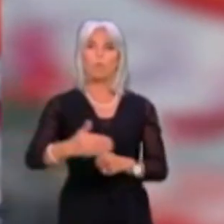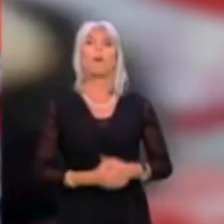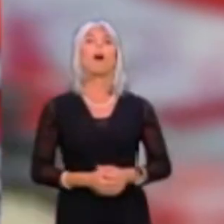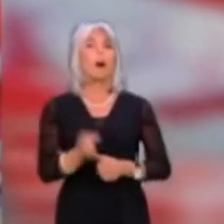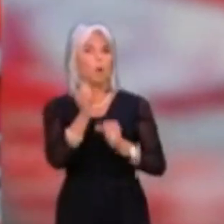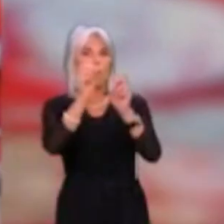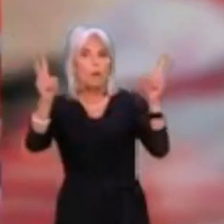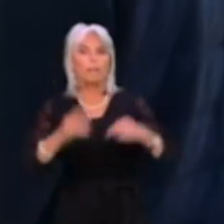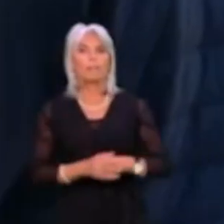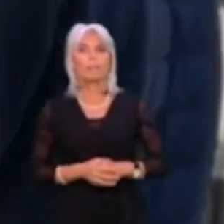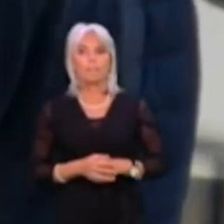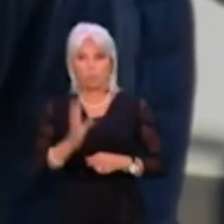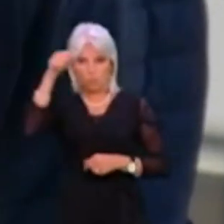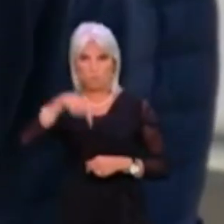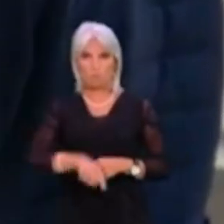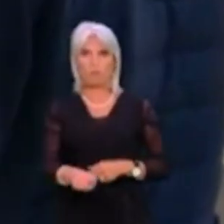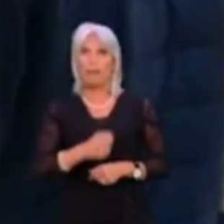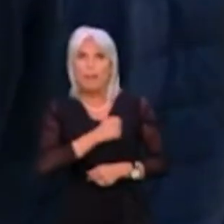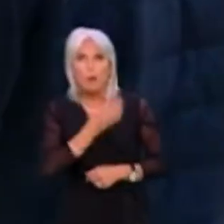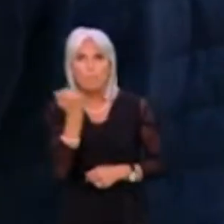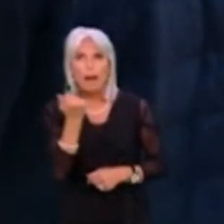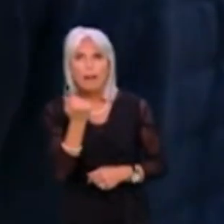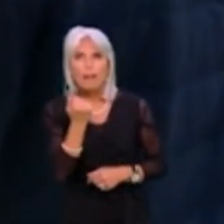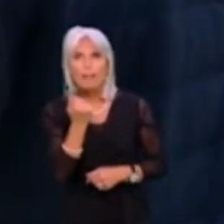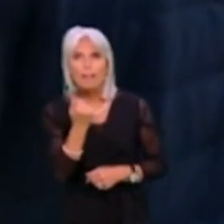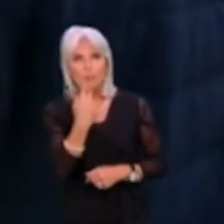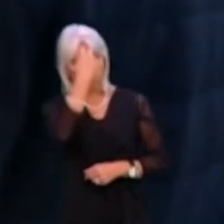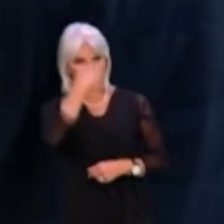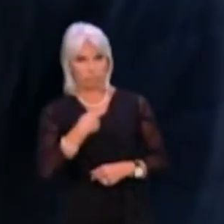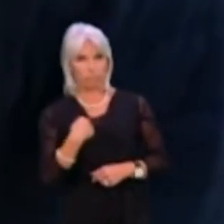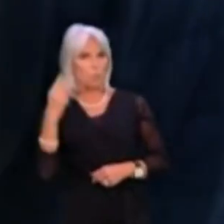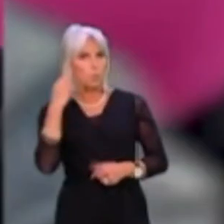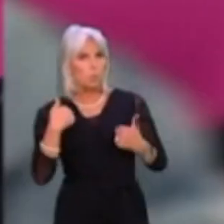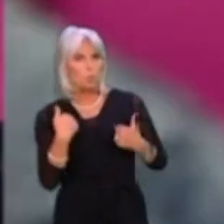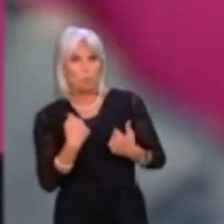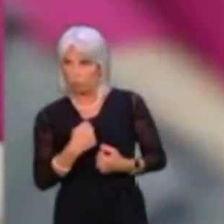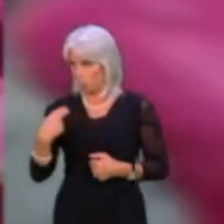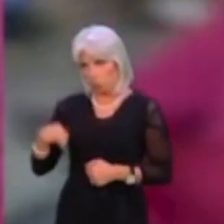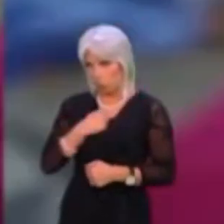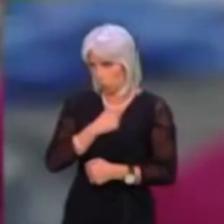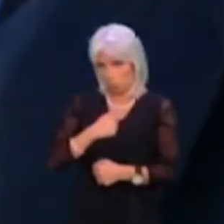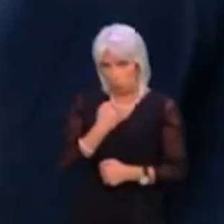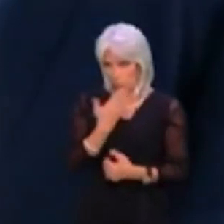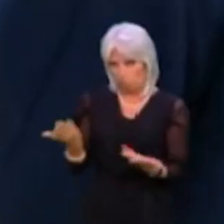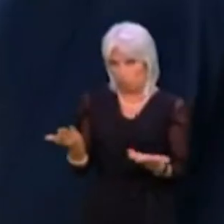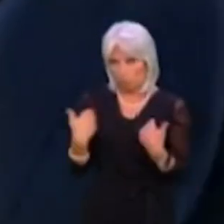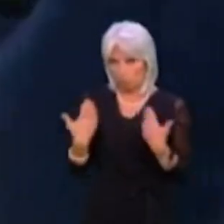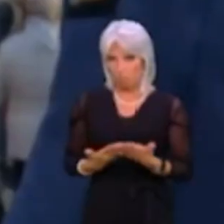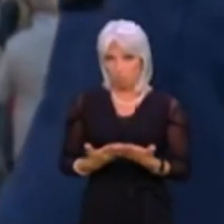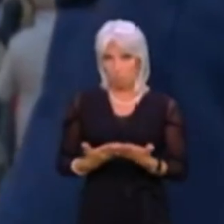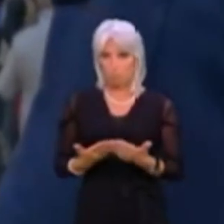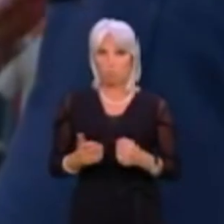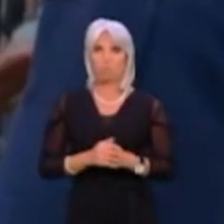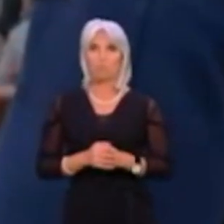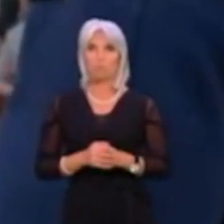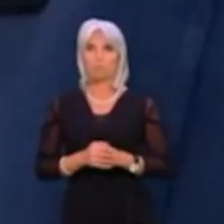Ok. Tu descends? Ça vous dérange pas de mon handicap ou quoi? Ça Non, vous- non, non, non. Ça va, Il est là.